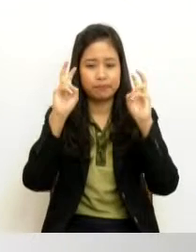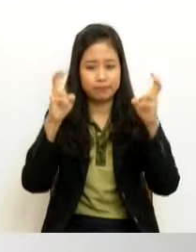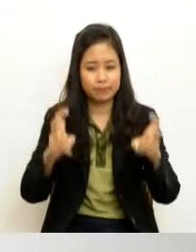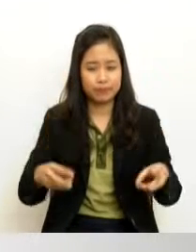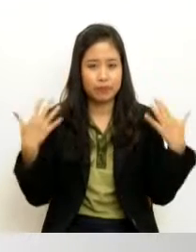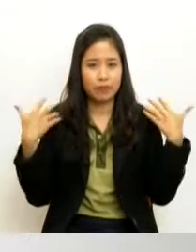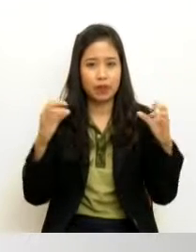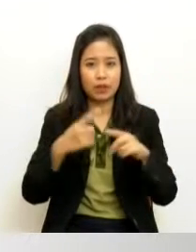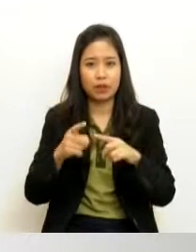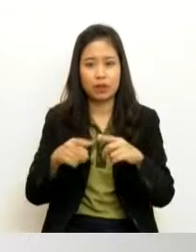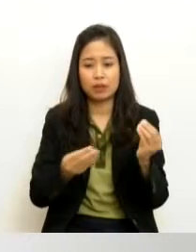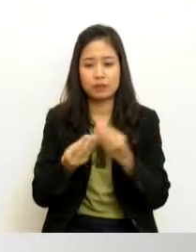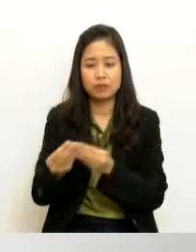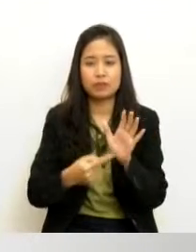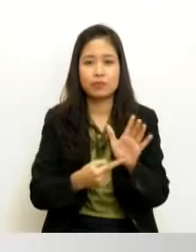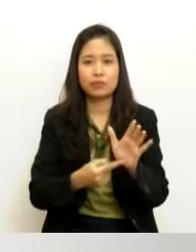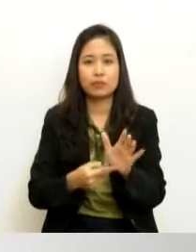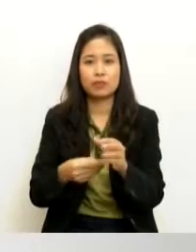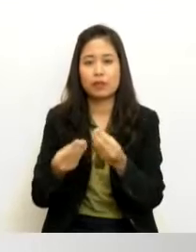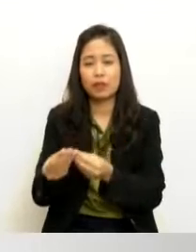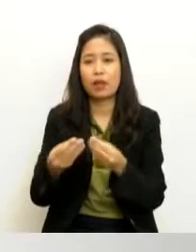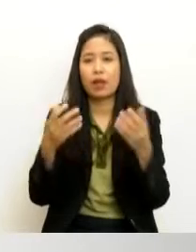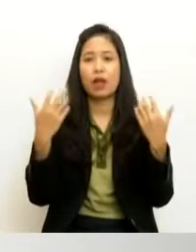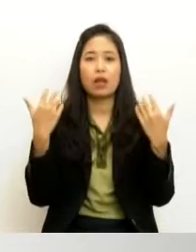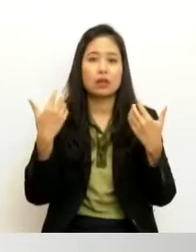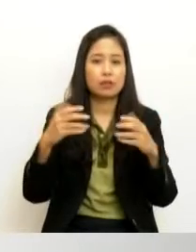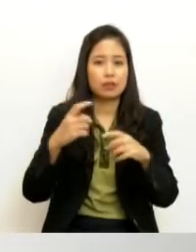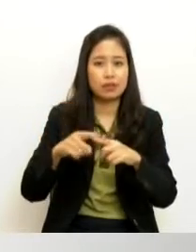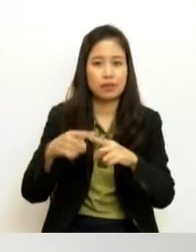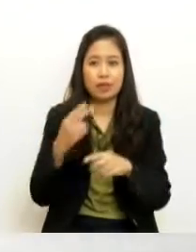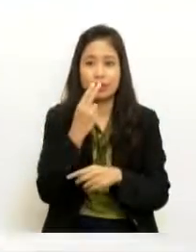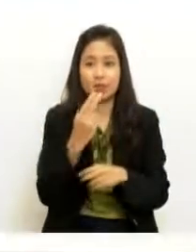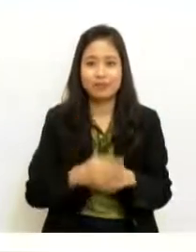จ้งให้กับท่านผู้บริหารได้รับทราบกันในหลายประเด็นขอเชิญรับชมค่ะ